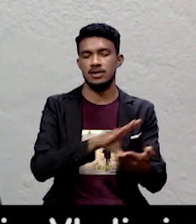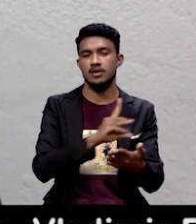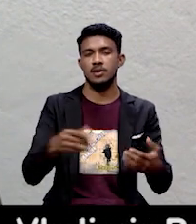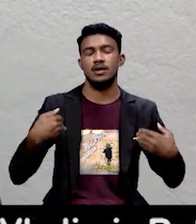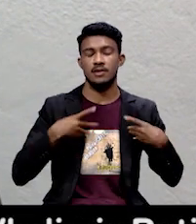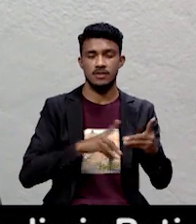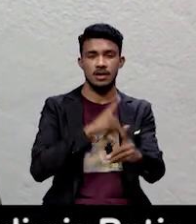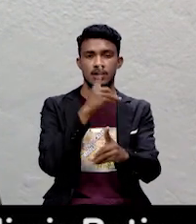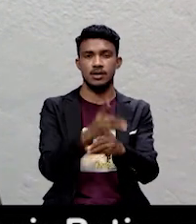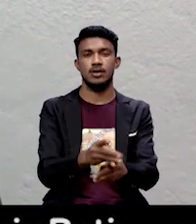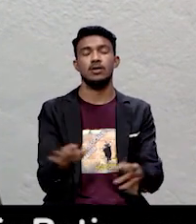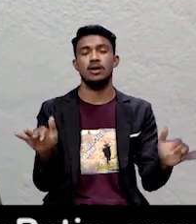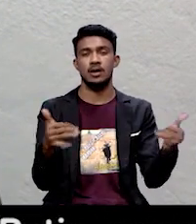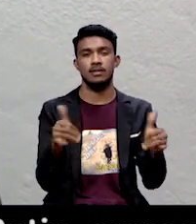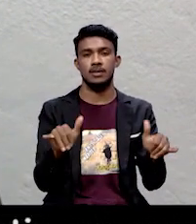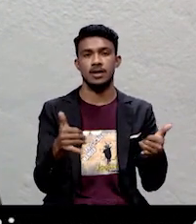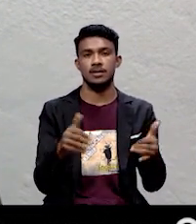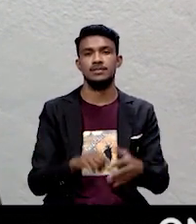atu Halima.